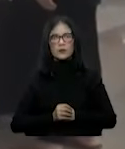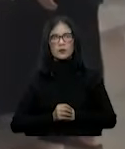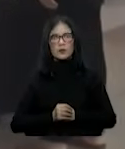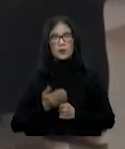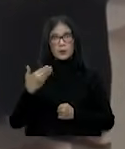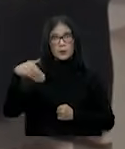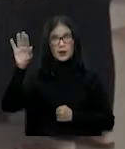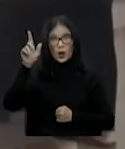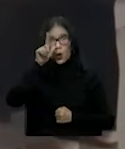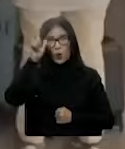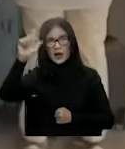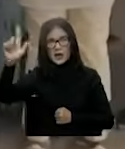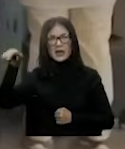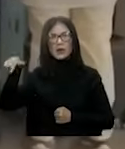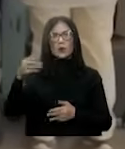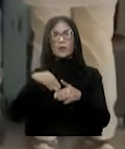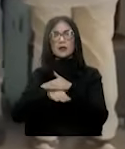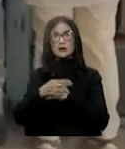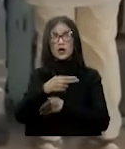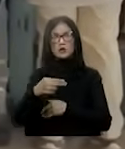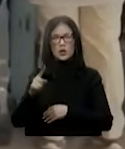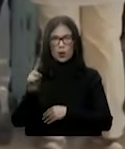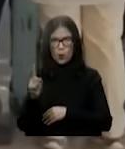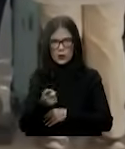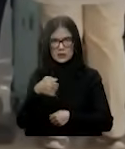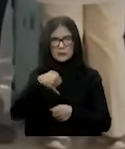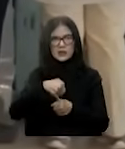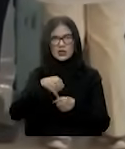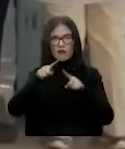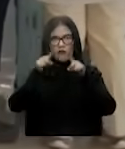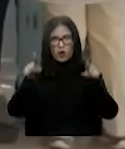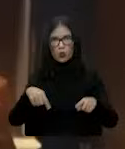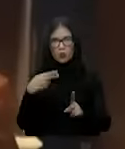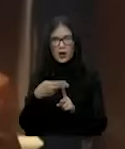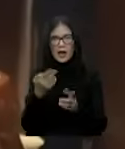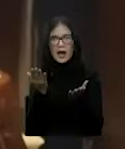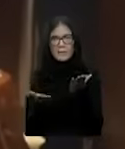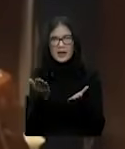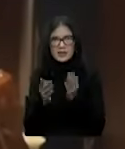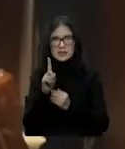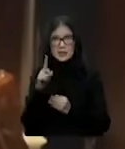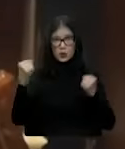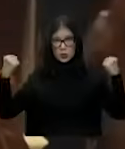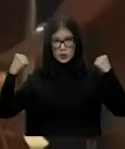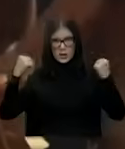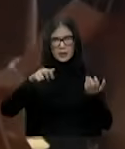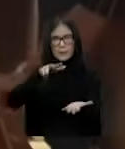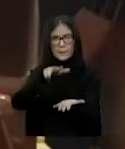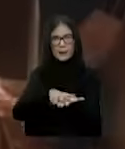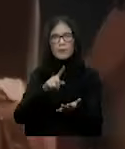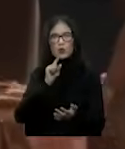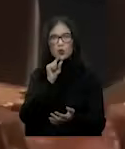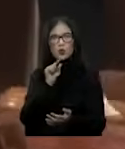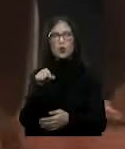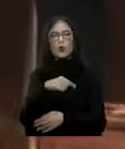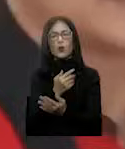Pelaku perjalanan luar negeri yang hendak masuk Indonesia wajib melakukan pengisian formulir di aplikasi Satu Sehat. Kebijakan ini berlaku